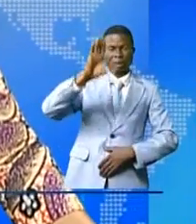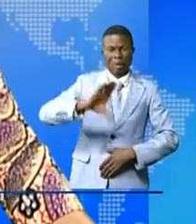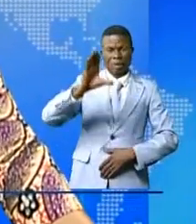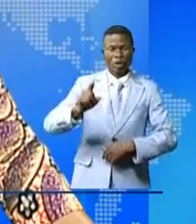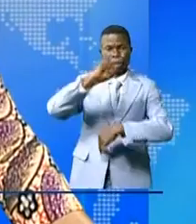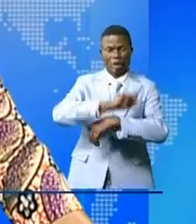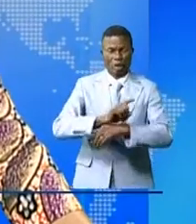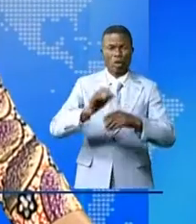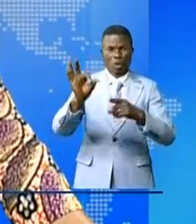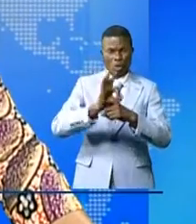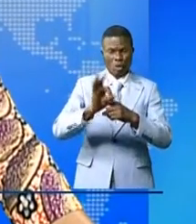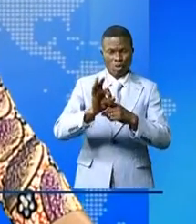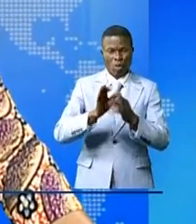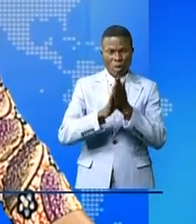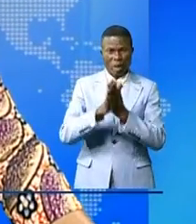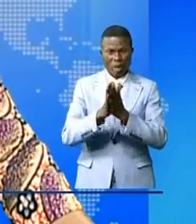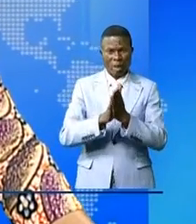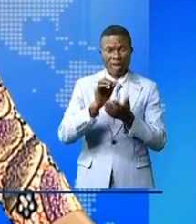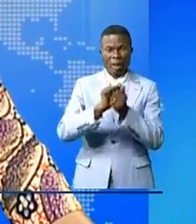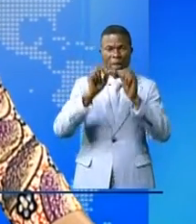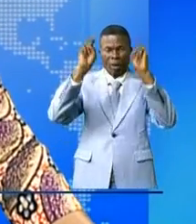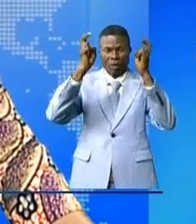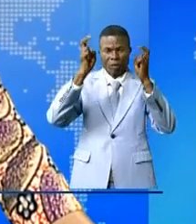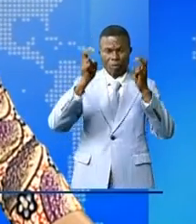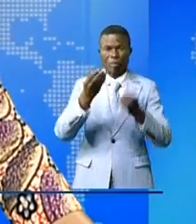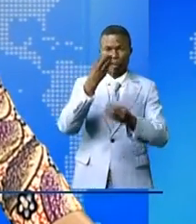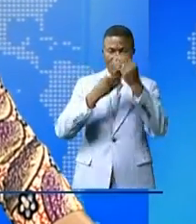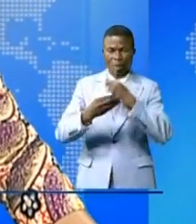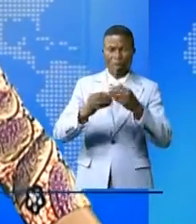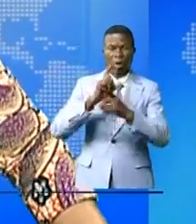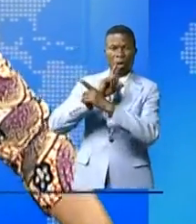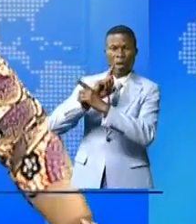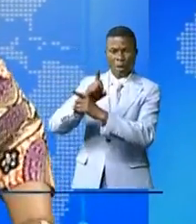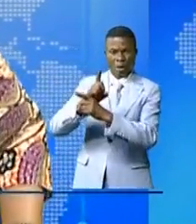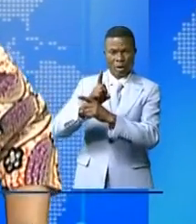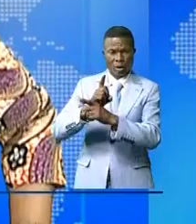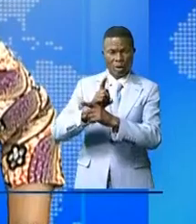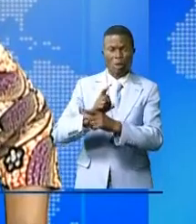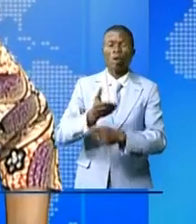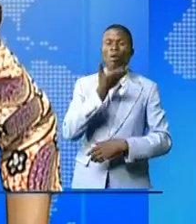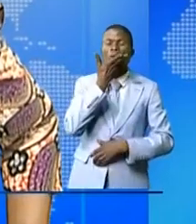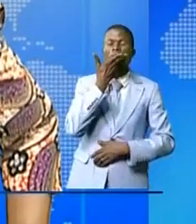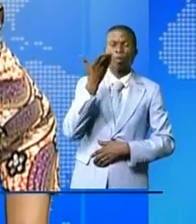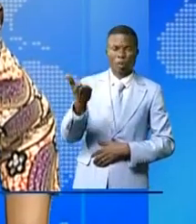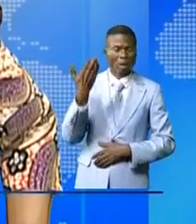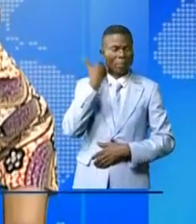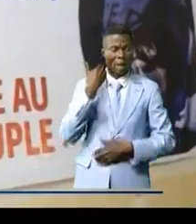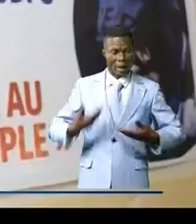ces échanges était axée autour du thème la nutrition et prévention du diabète chez les adultes. Alain Bikaï.